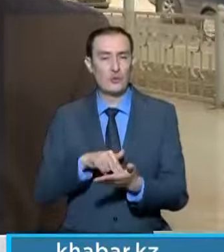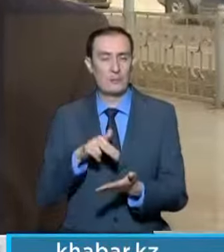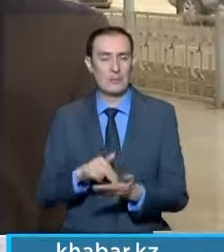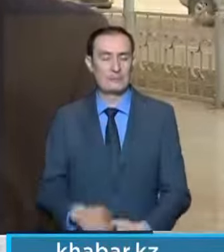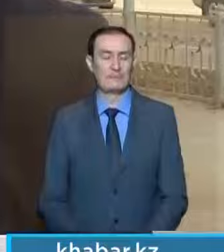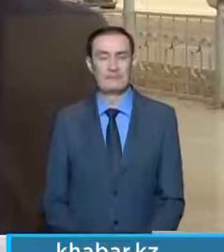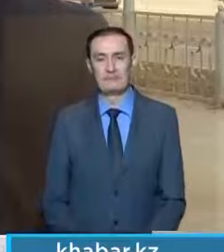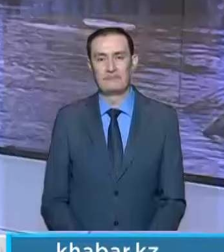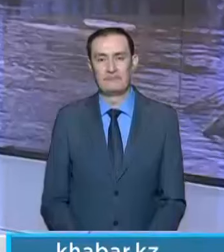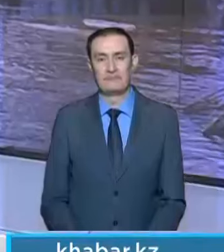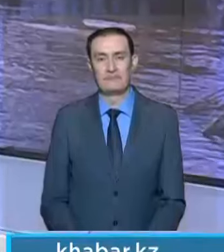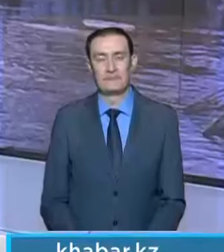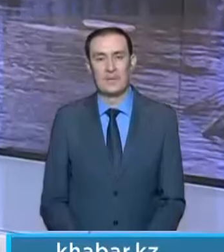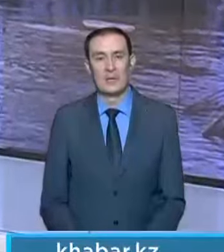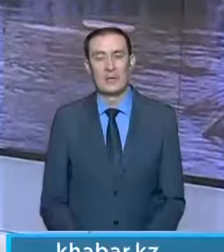компенсация.